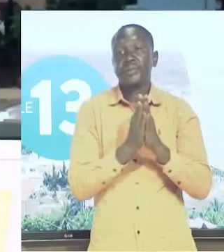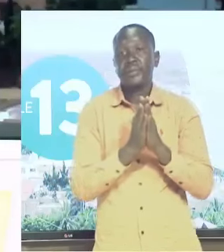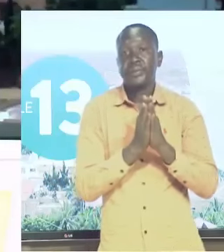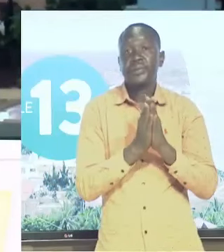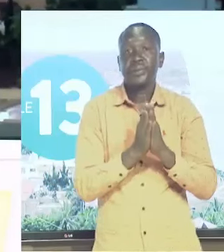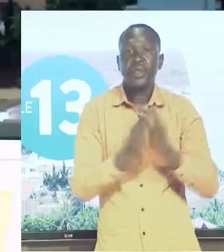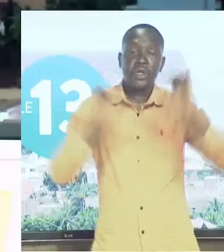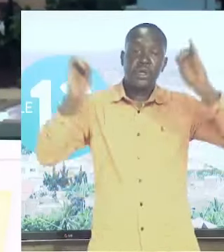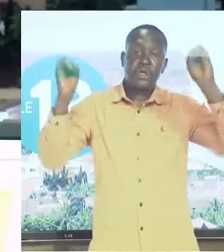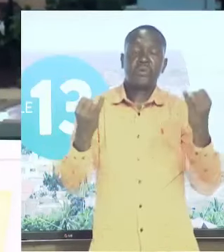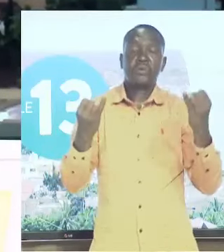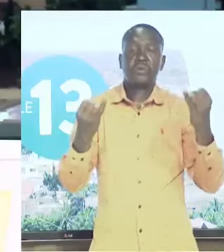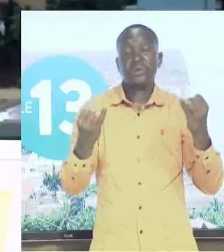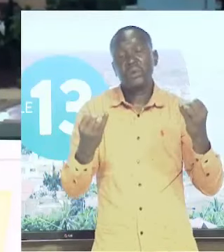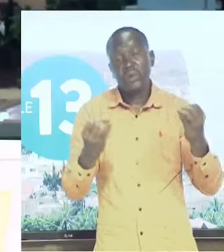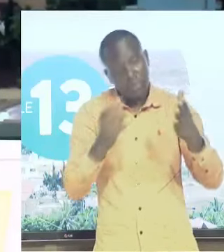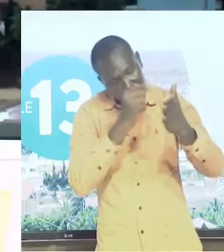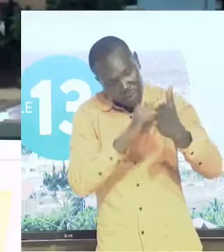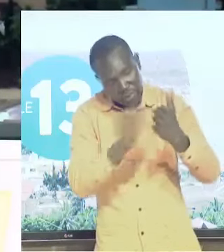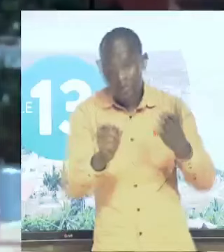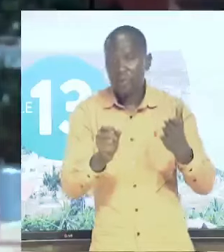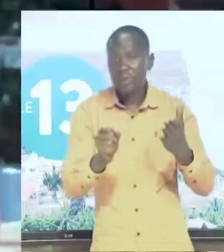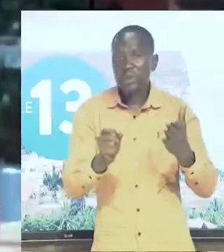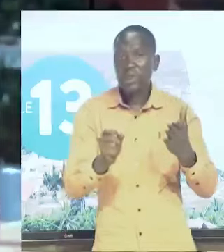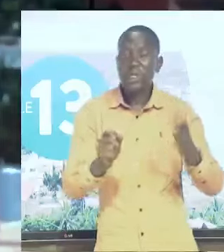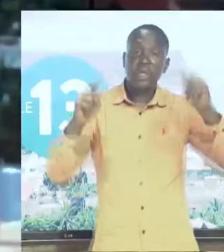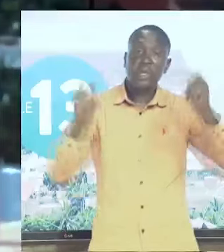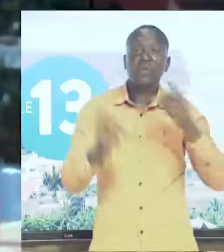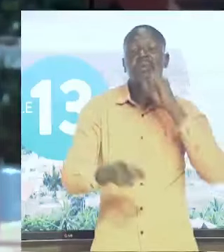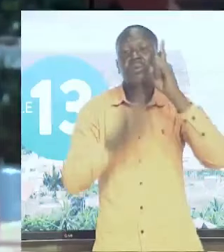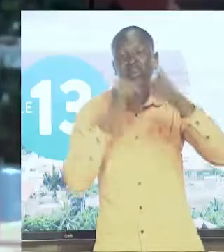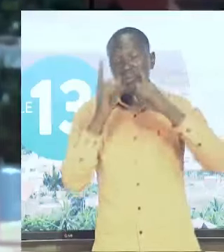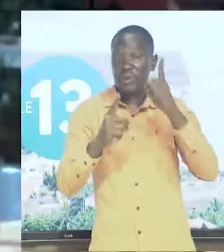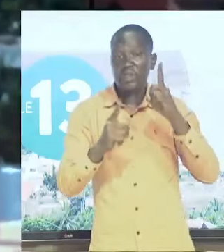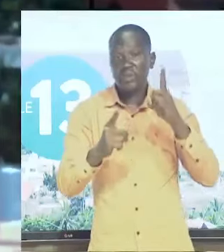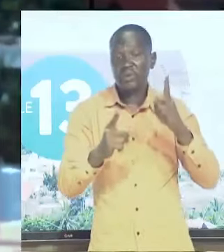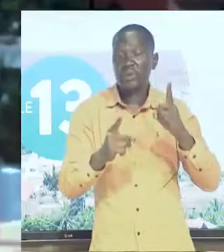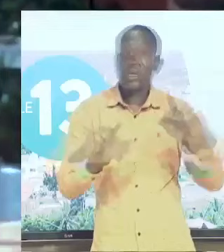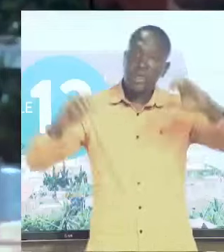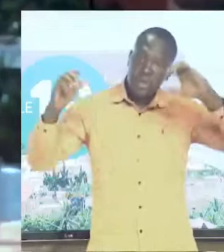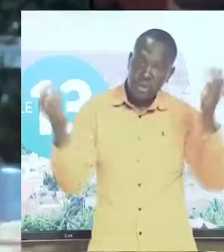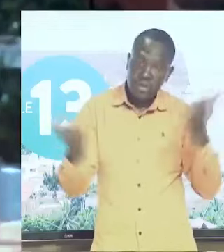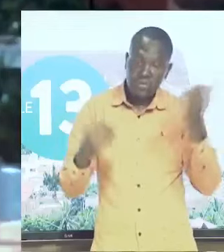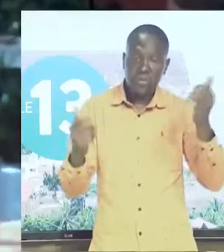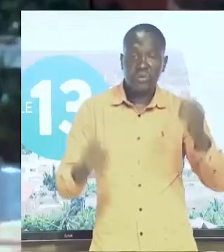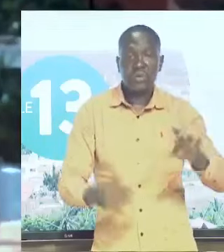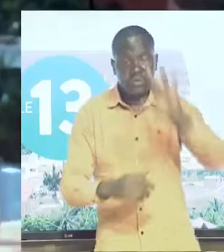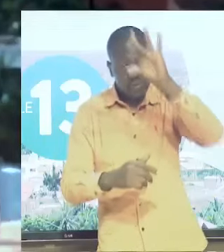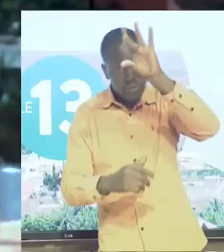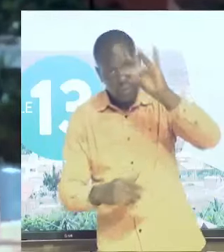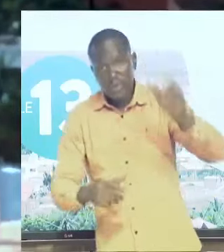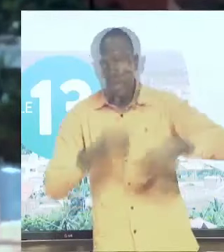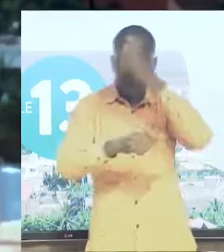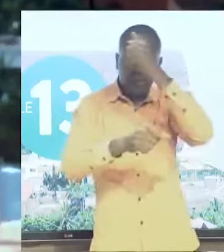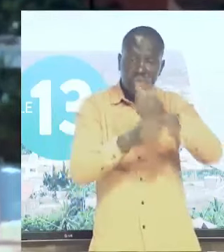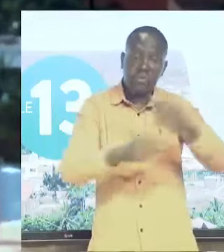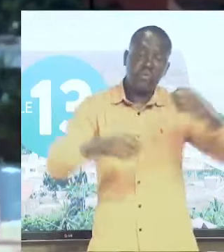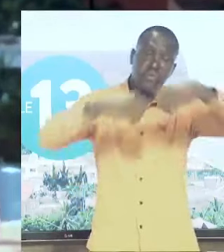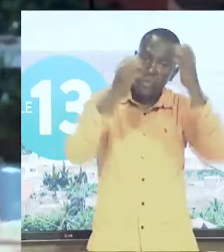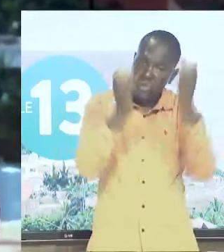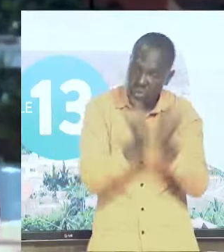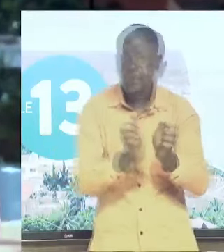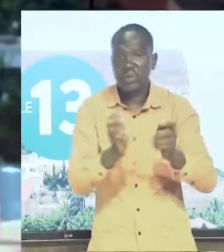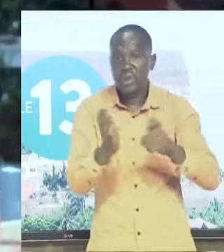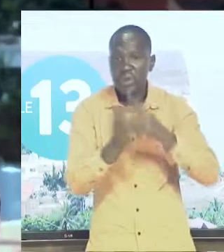La revue de presse avant de nous séparer, les quotidiens abordent la commémoration du 80e anniversaire du débarquement de Provence